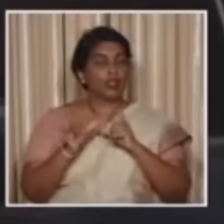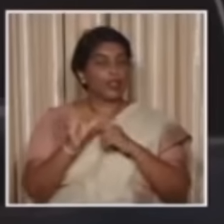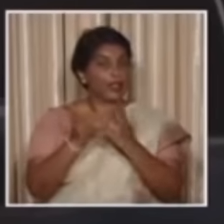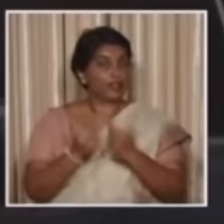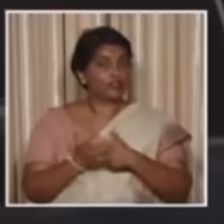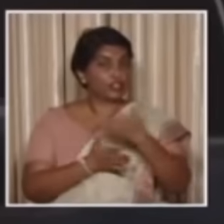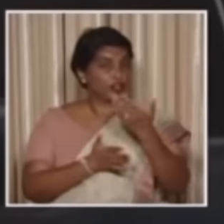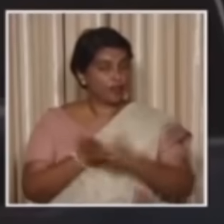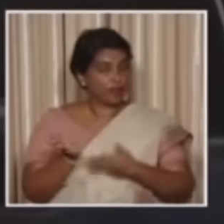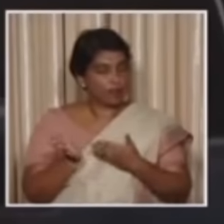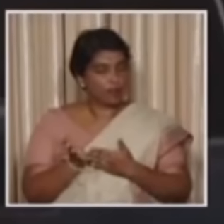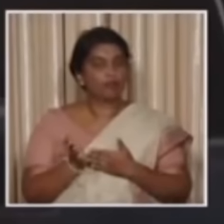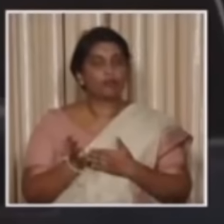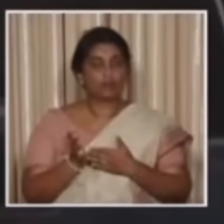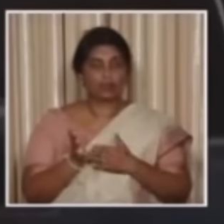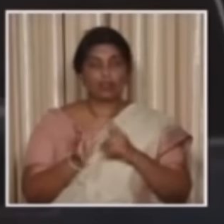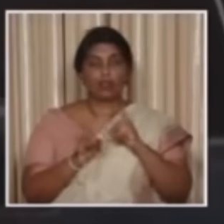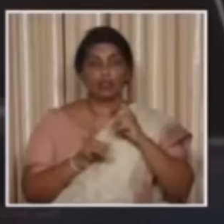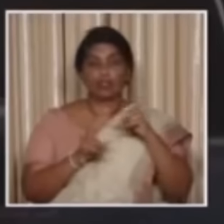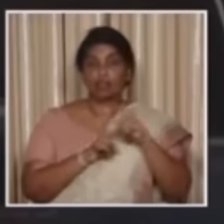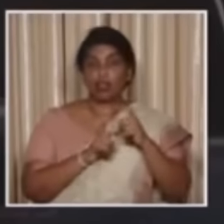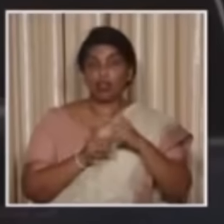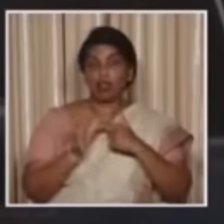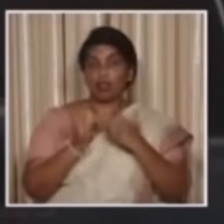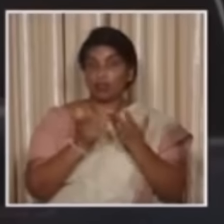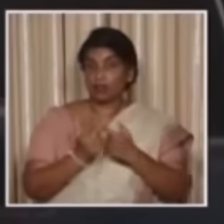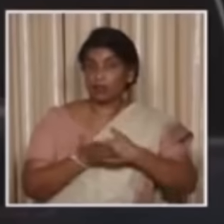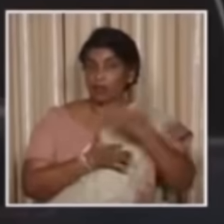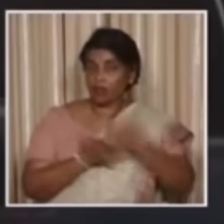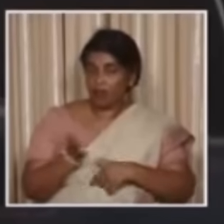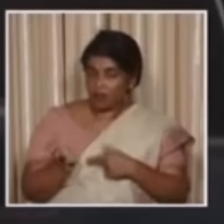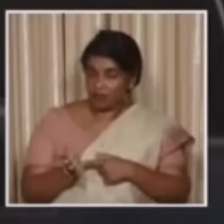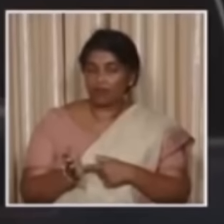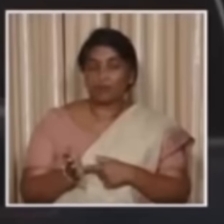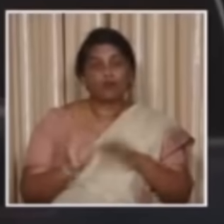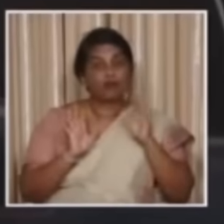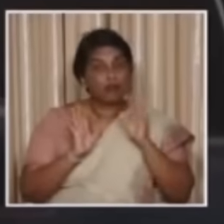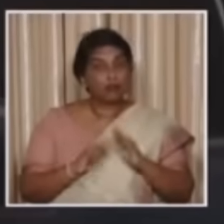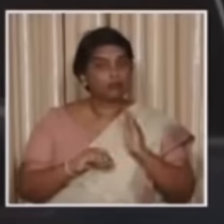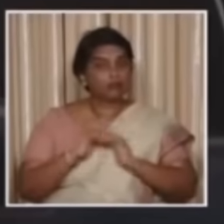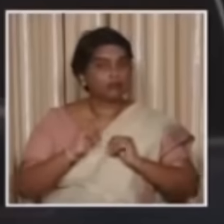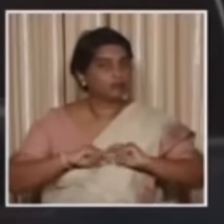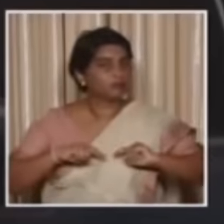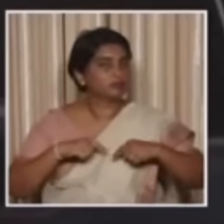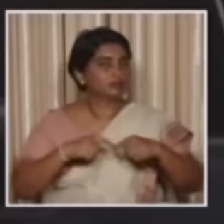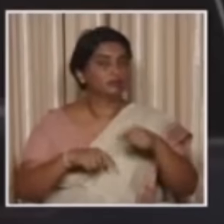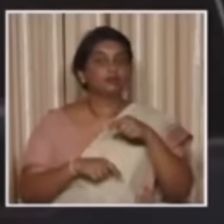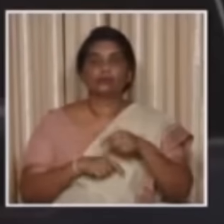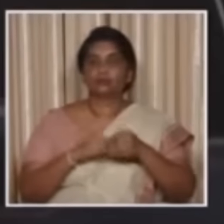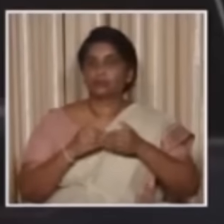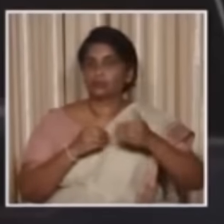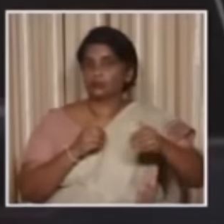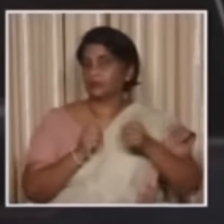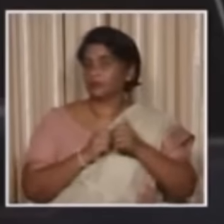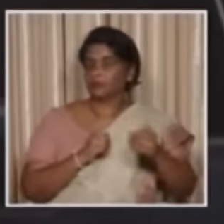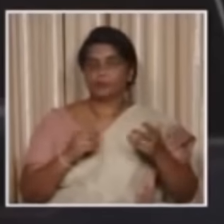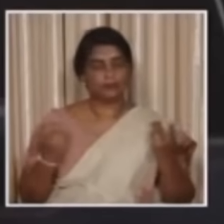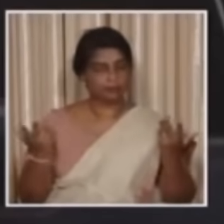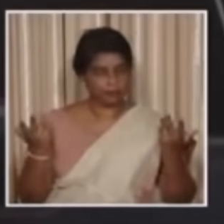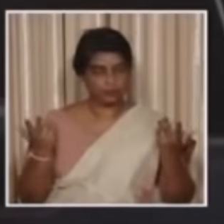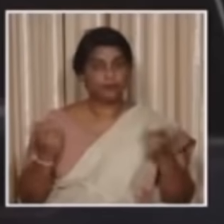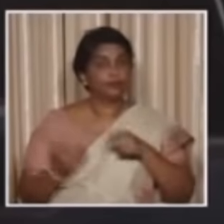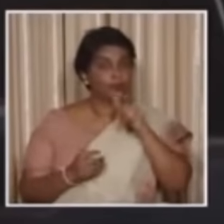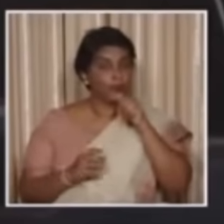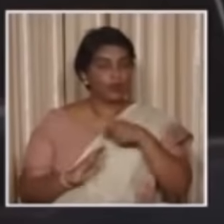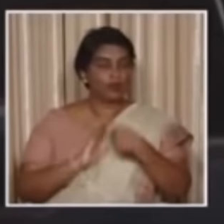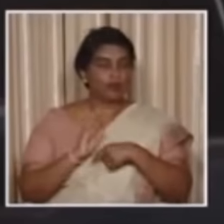තියෙනවා ෆොරන්සික් ඔඩිට් රිපෝට් ඉදිරිපත් වෙලා තියෙනවා හැබැයි ක්‍රියාත්මක වීමේදී මෙතෙක් ක්‍රියාත්මක වෙලා නැහැ ඒක තමයි